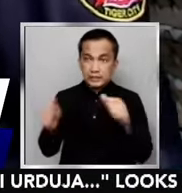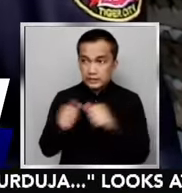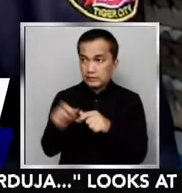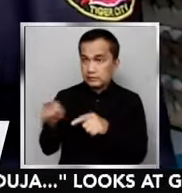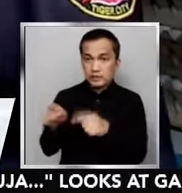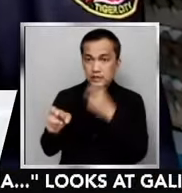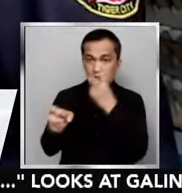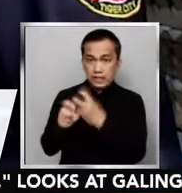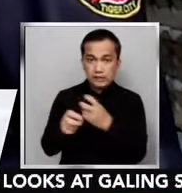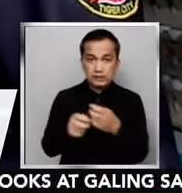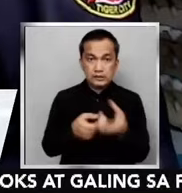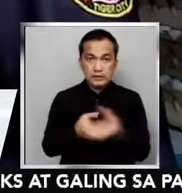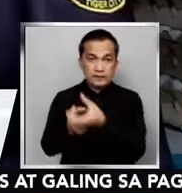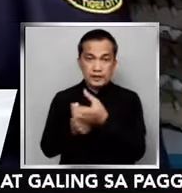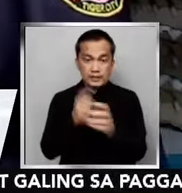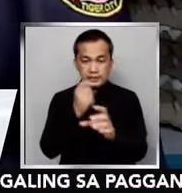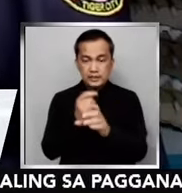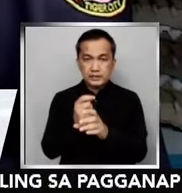nag-i-inspire